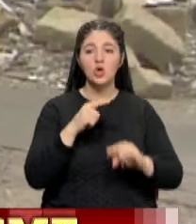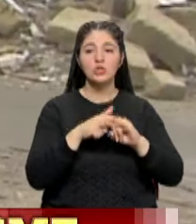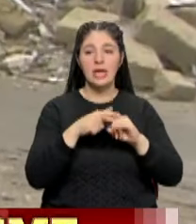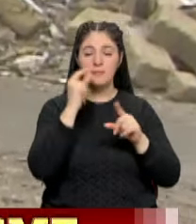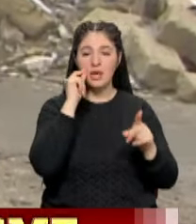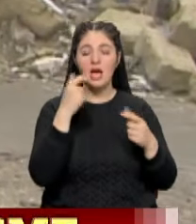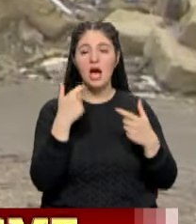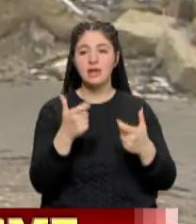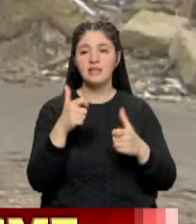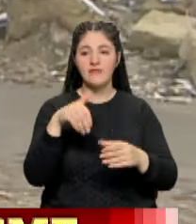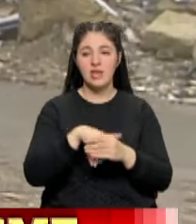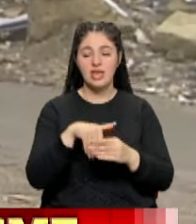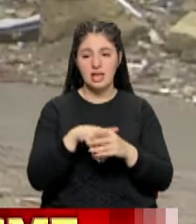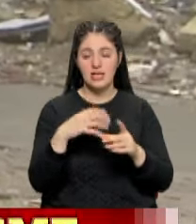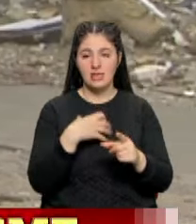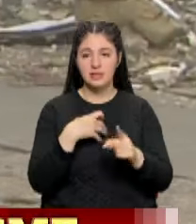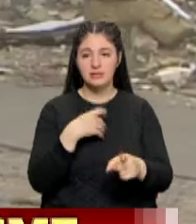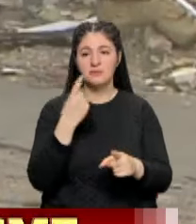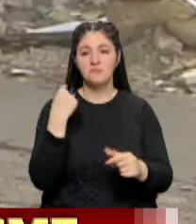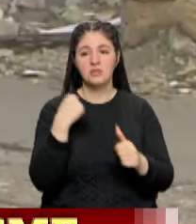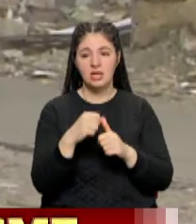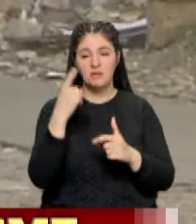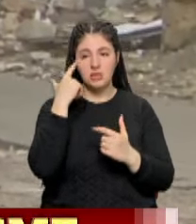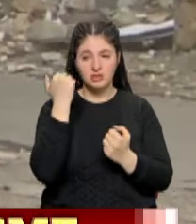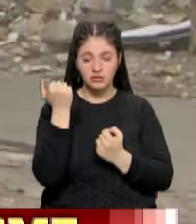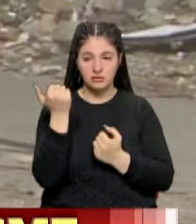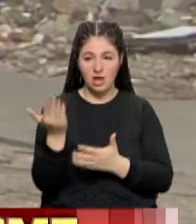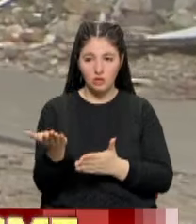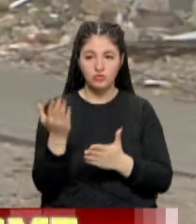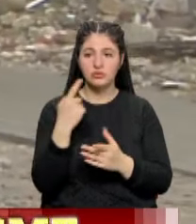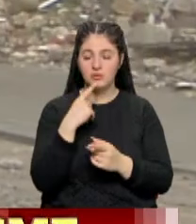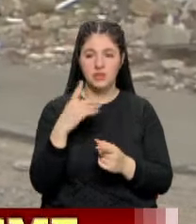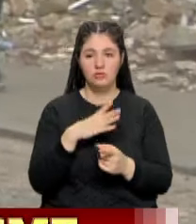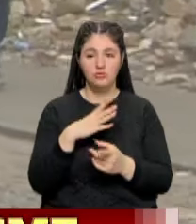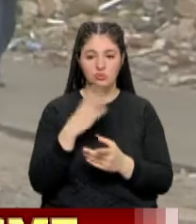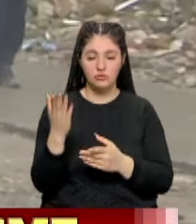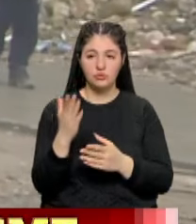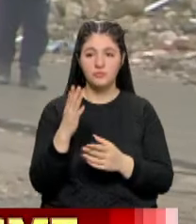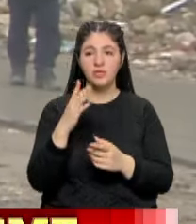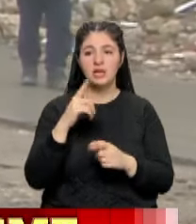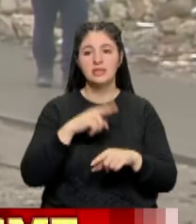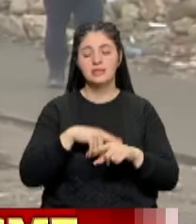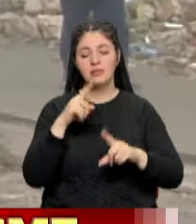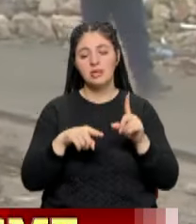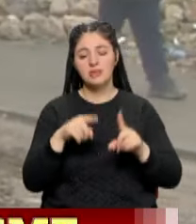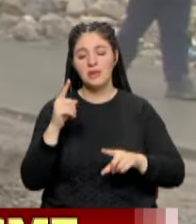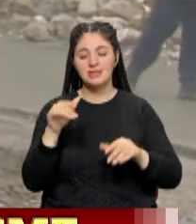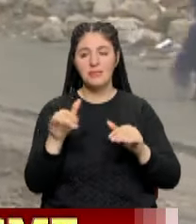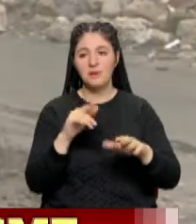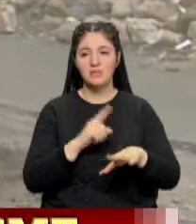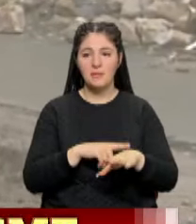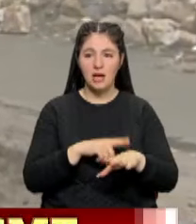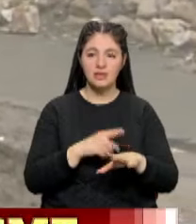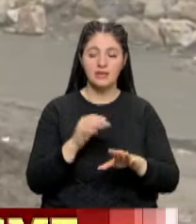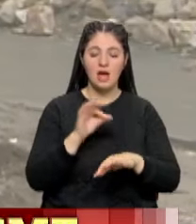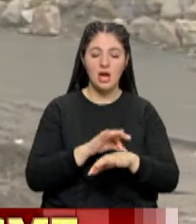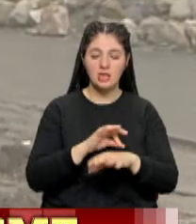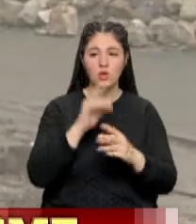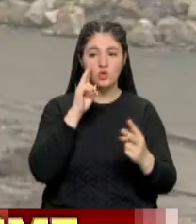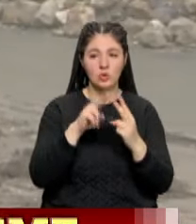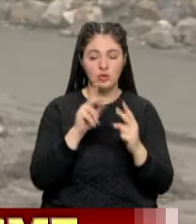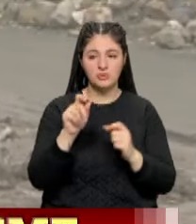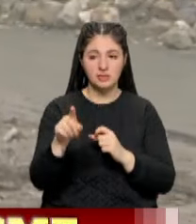Yayman, Hatay milletvekili kendisi, bir kez daha başını sağ olsun demek istiyorum. Zaman zaman deprem zamanında da anında da